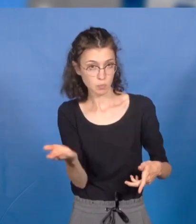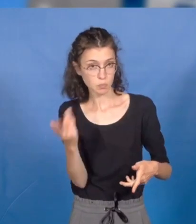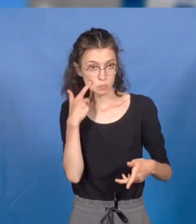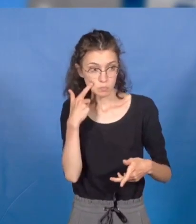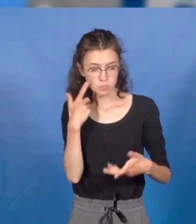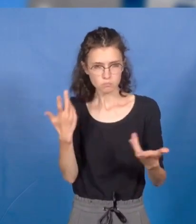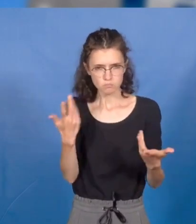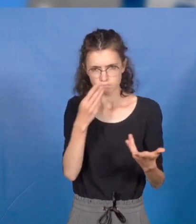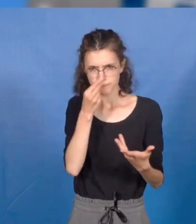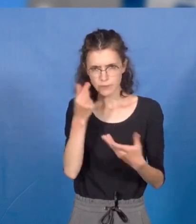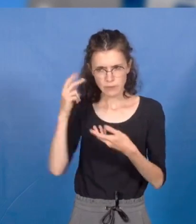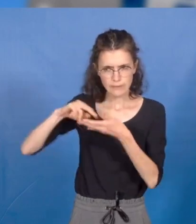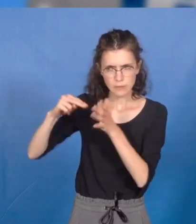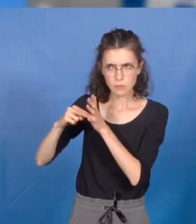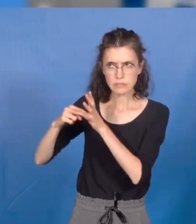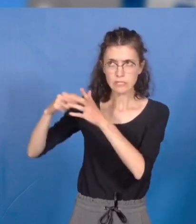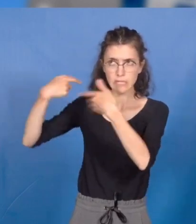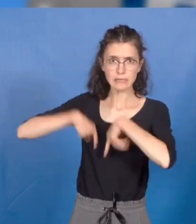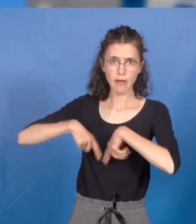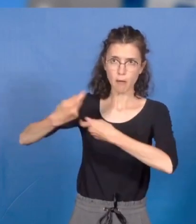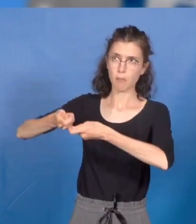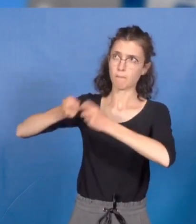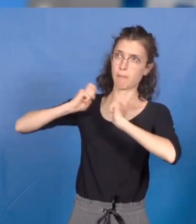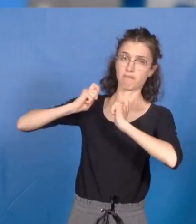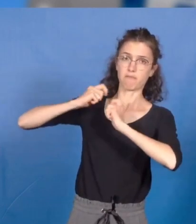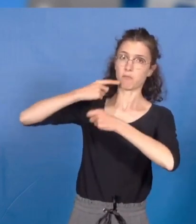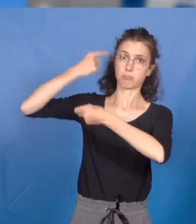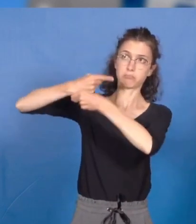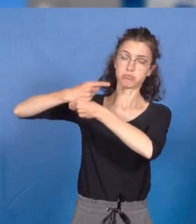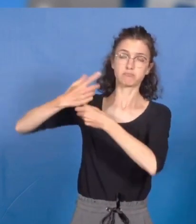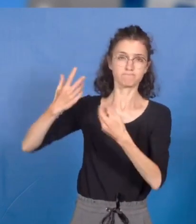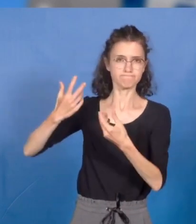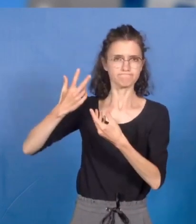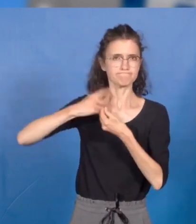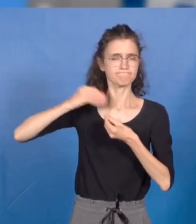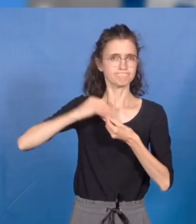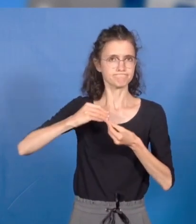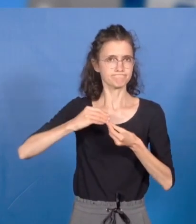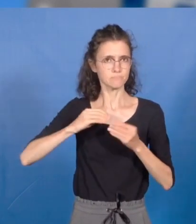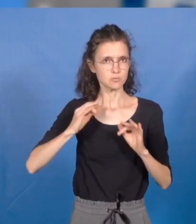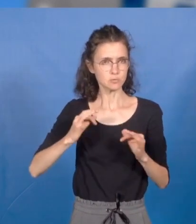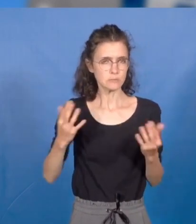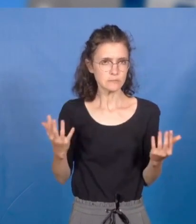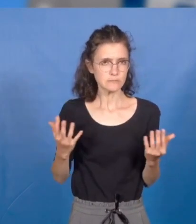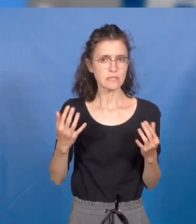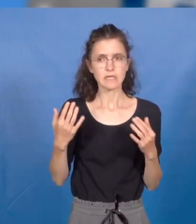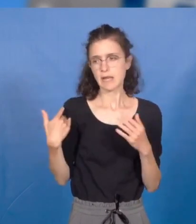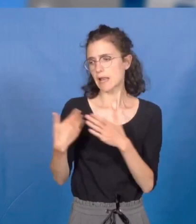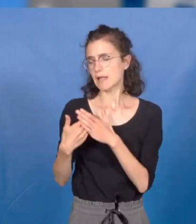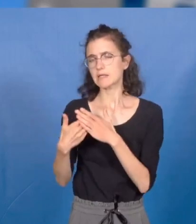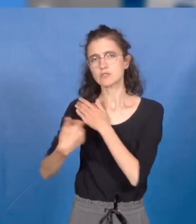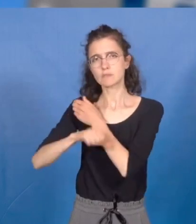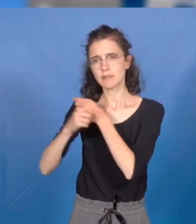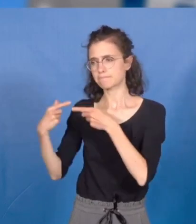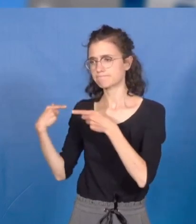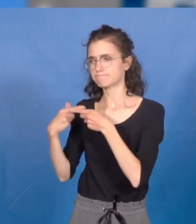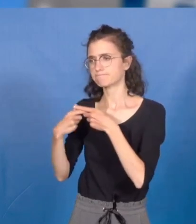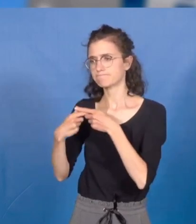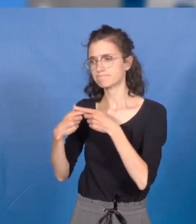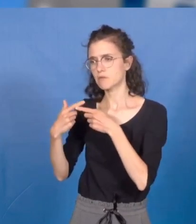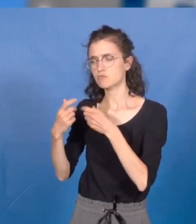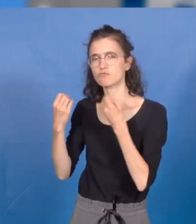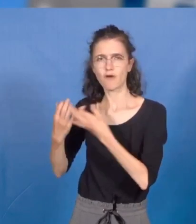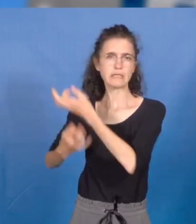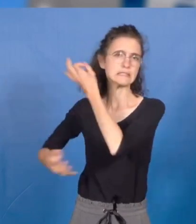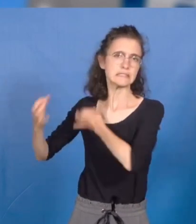cette technologie que l'État nous impose. Ces dernières semaines, on a beaucoup entendu parler de vidéosurveillance biométrique ou de reconnaissance faciale grâce à nos